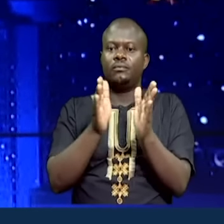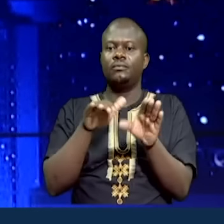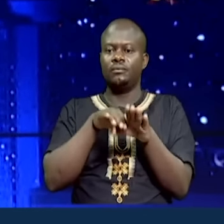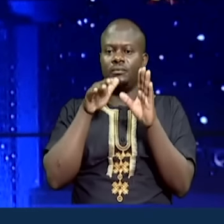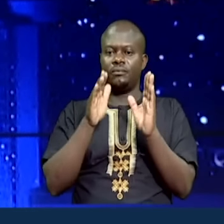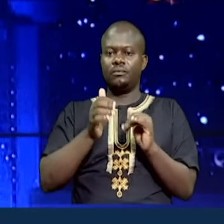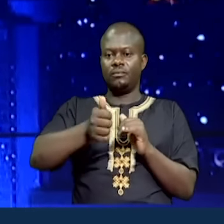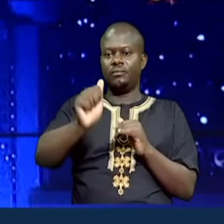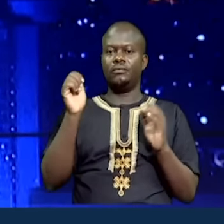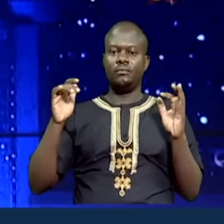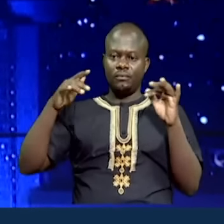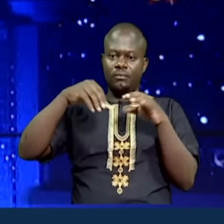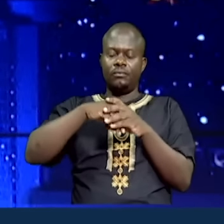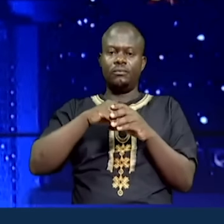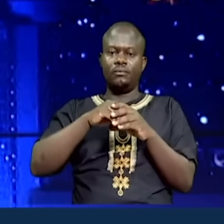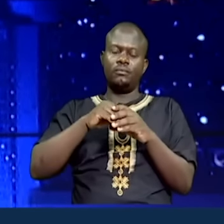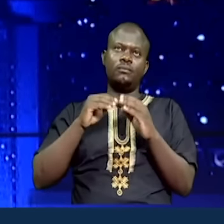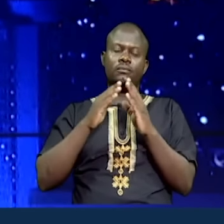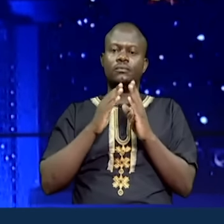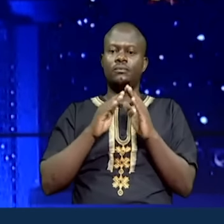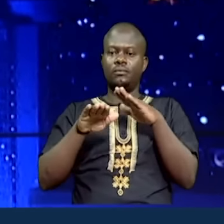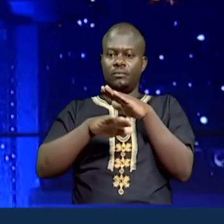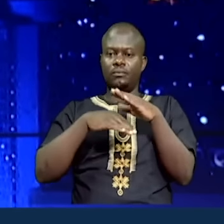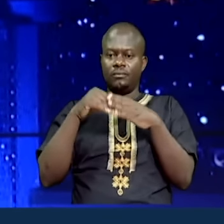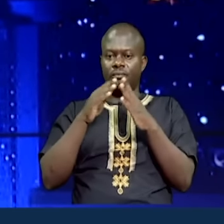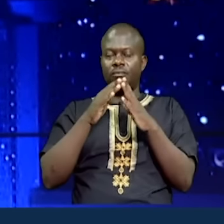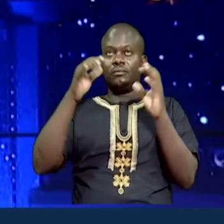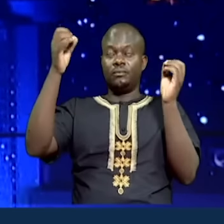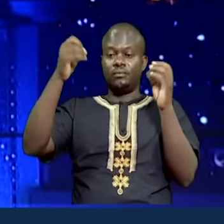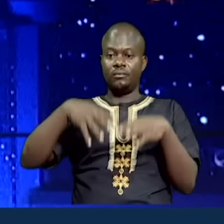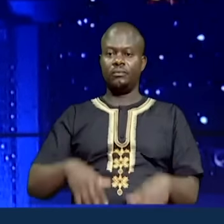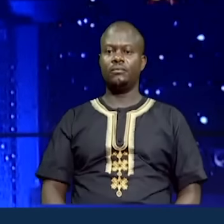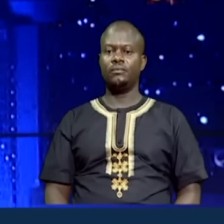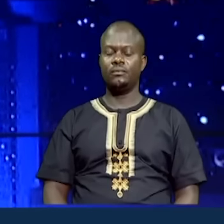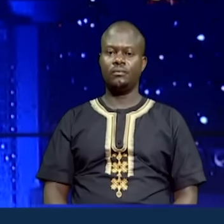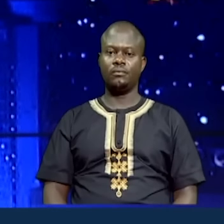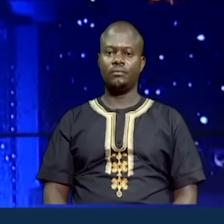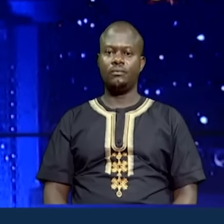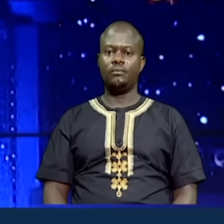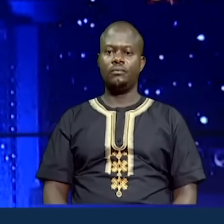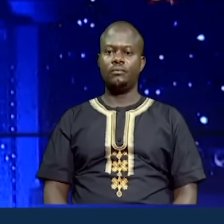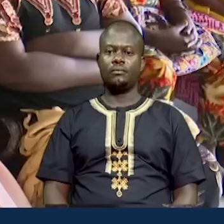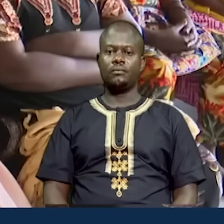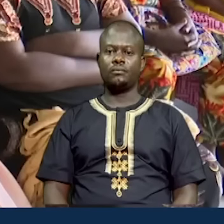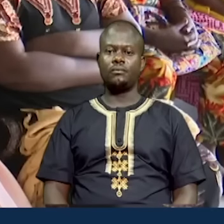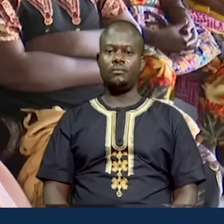z'abanyamuryango bayo bateraniye ku rwego rw'umudugudu hano mu mujyi wa Kigali. Kaliste Kaberuka arakomeza.